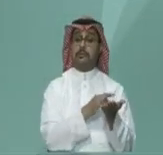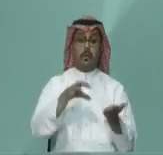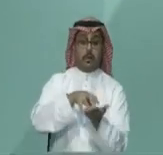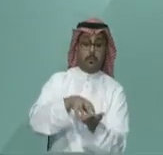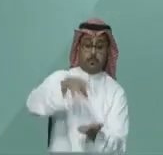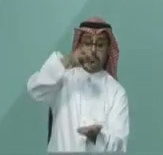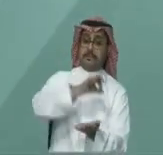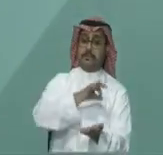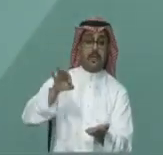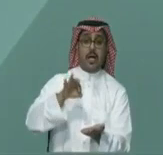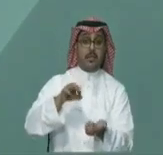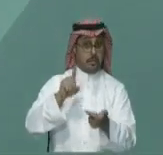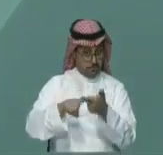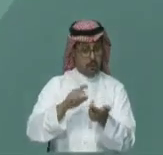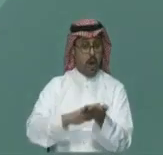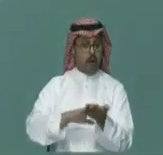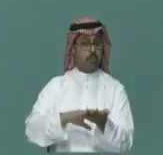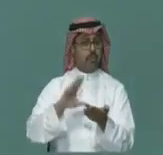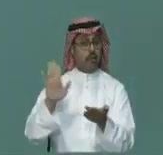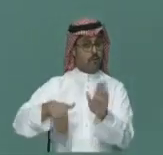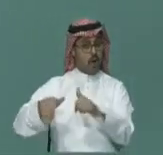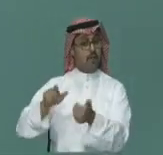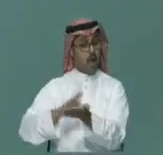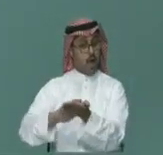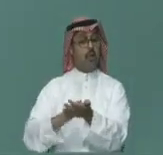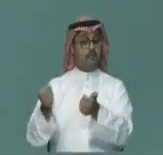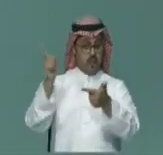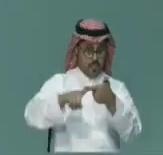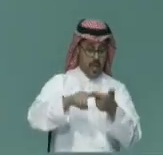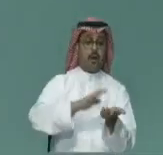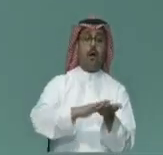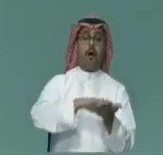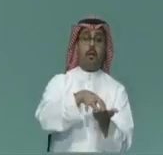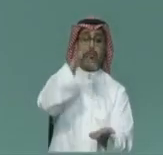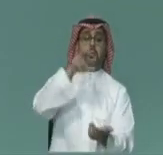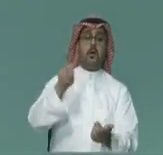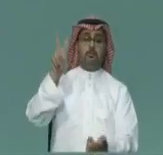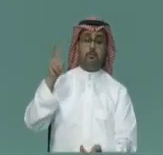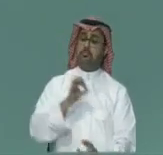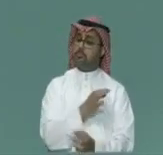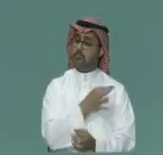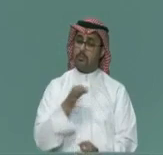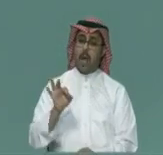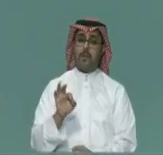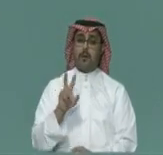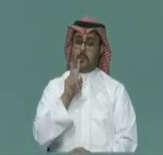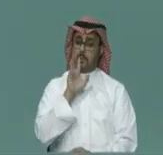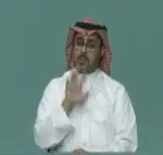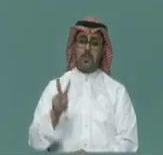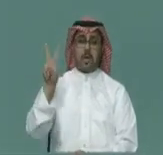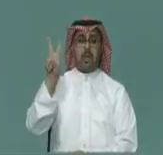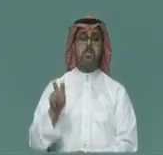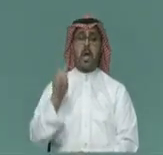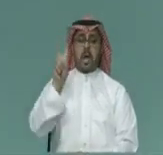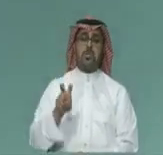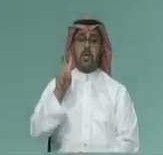التحسين للقطاعين الخاص والعام من خلال التعاون والشراكة في التنظيم والتخطيط والرقابة لتيسير السكن لجميع